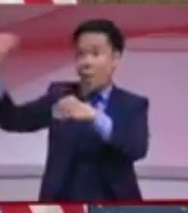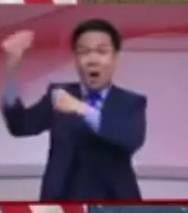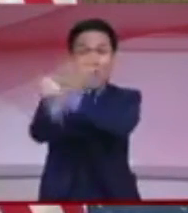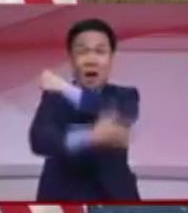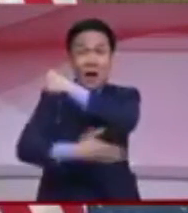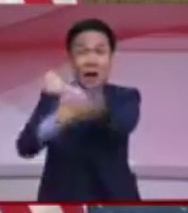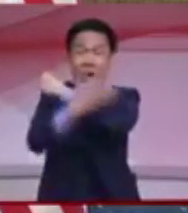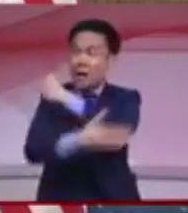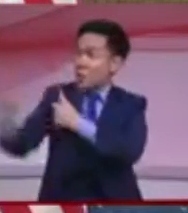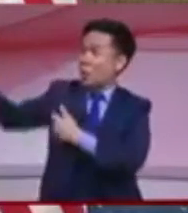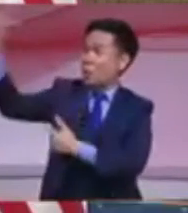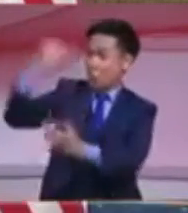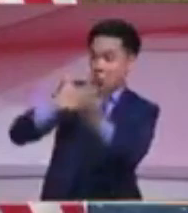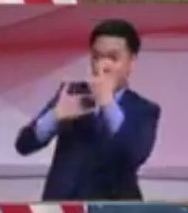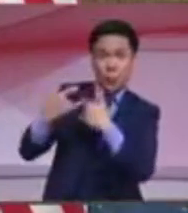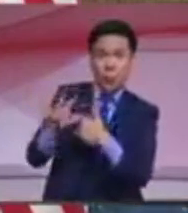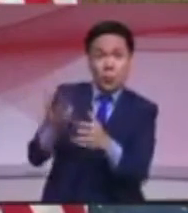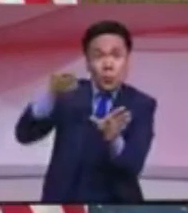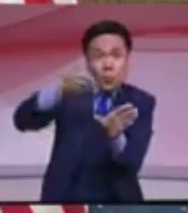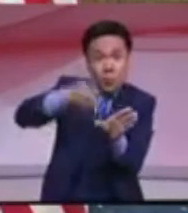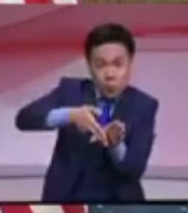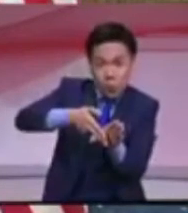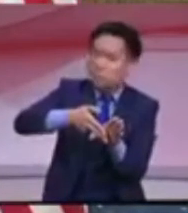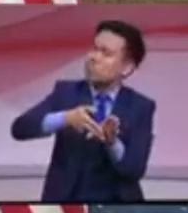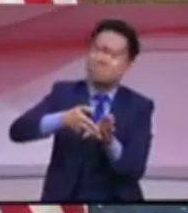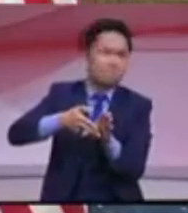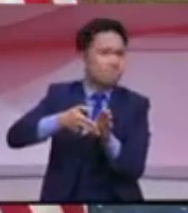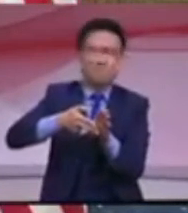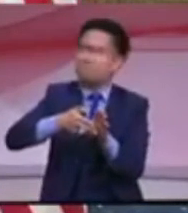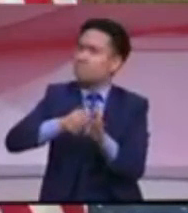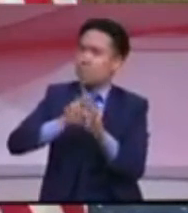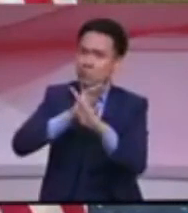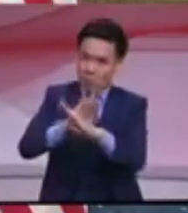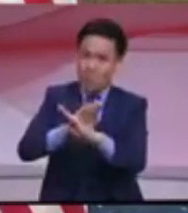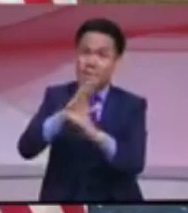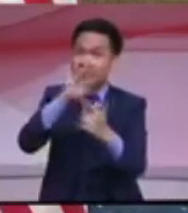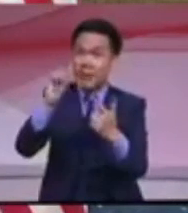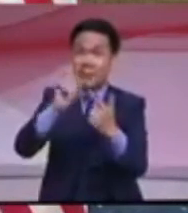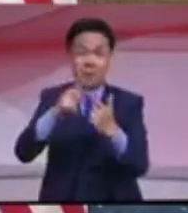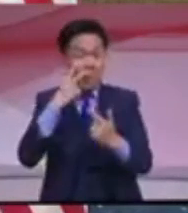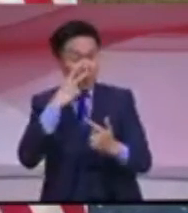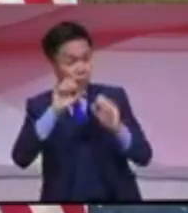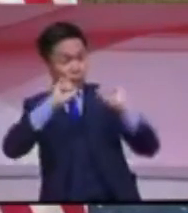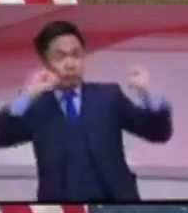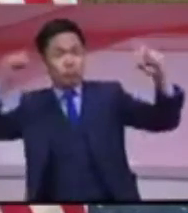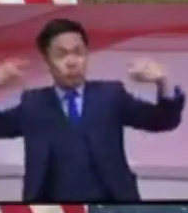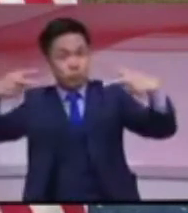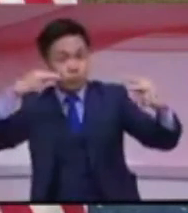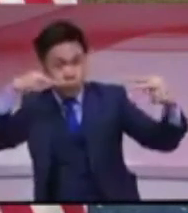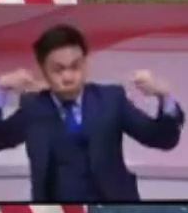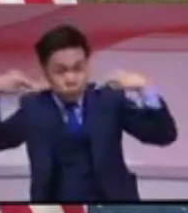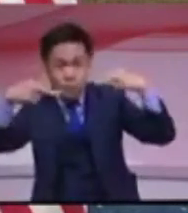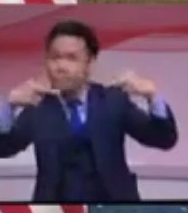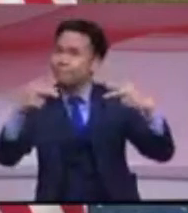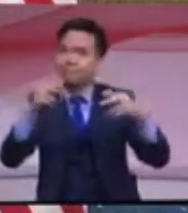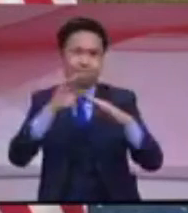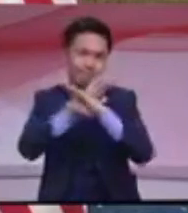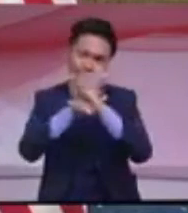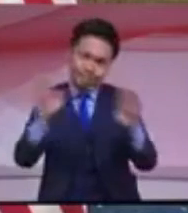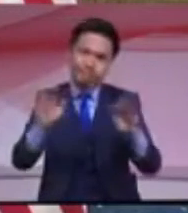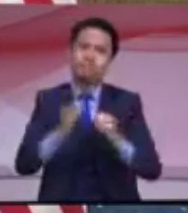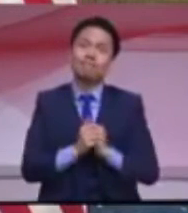dan penonton Hai dan selaras dengan lanjutan tempoh PCP